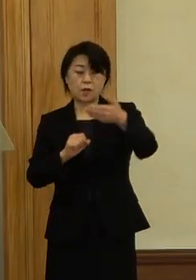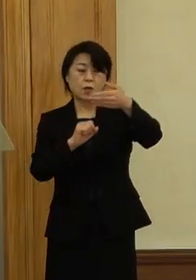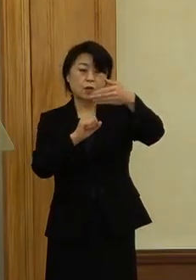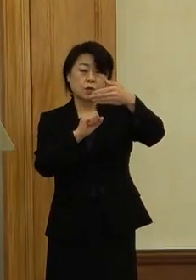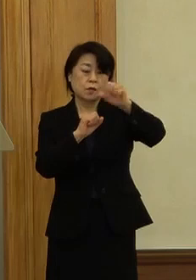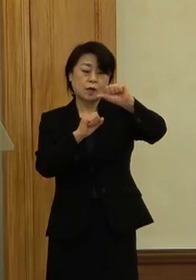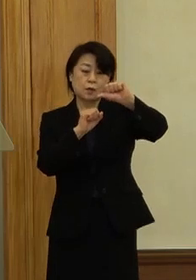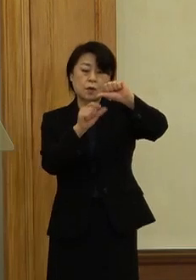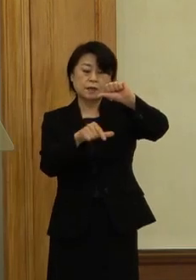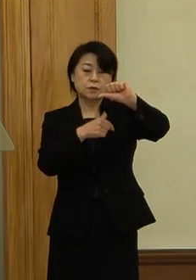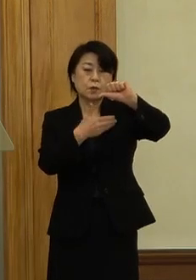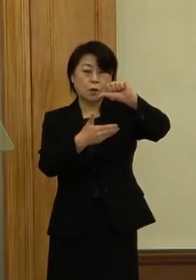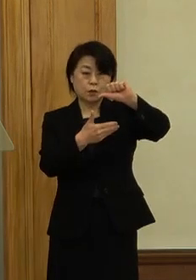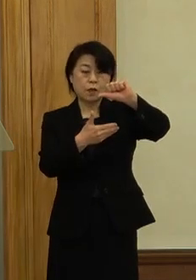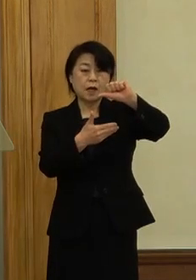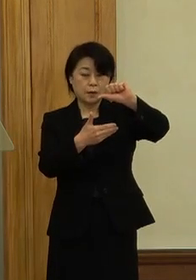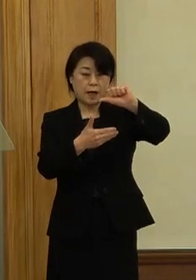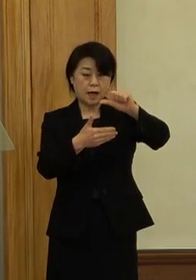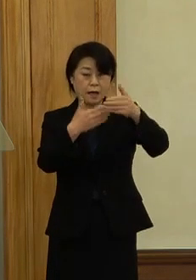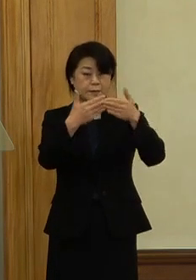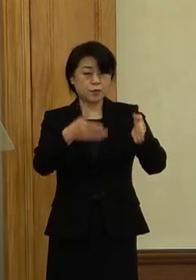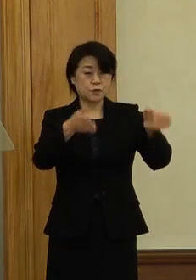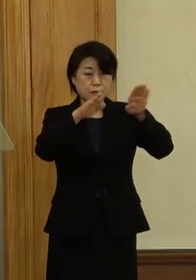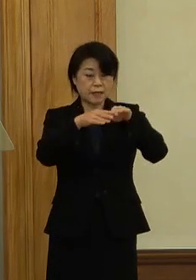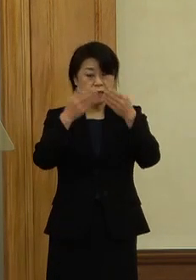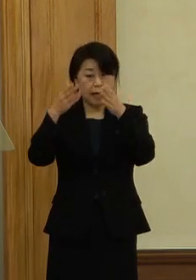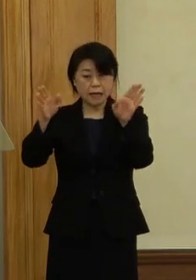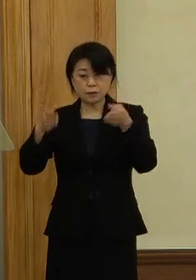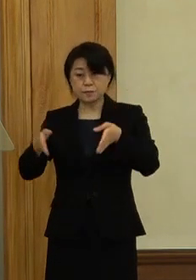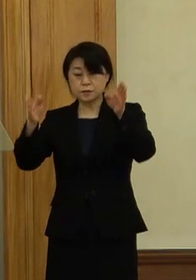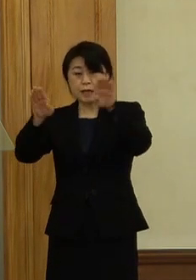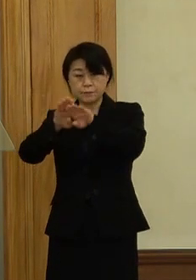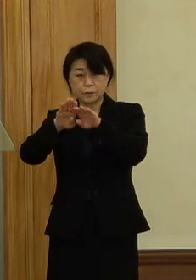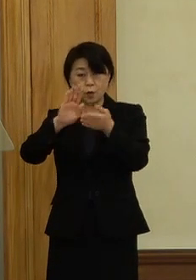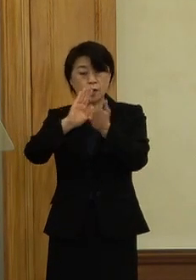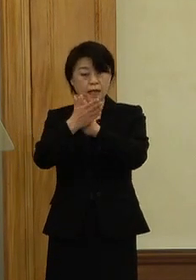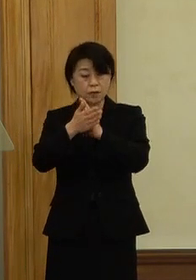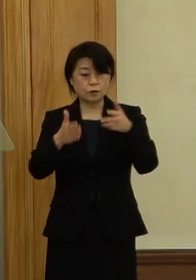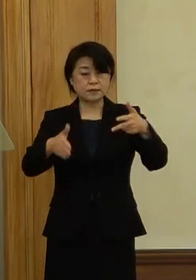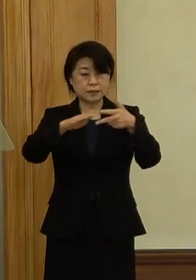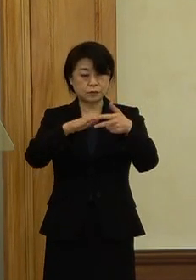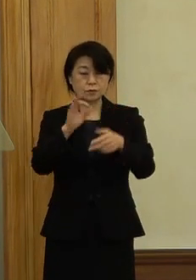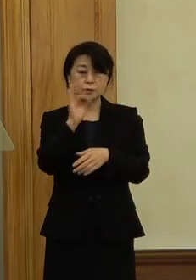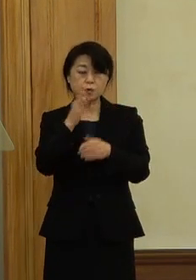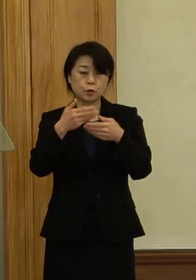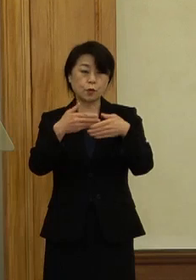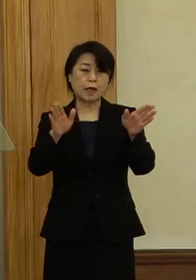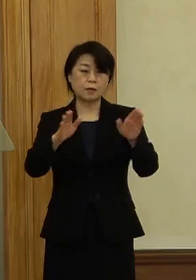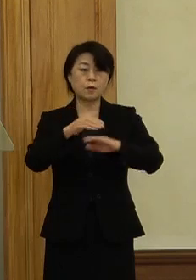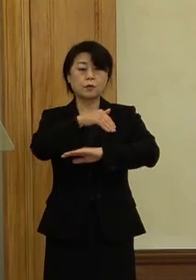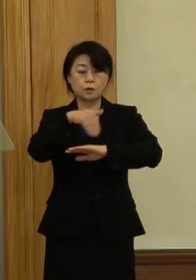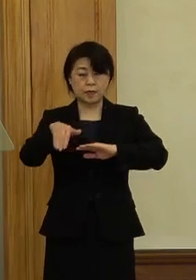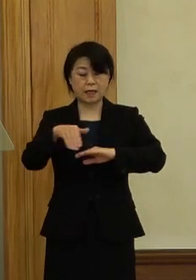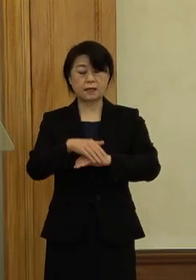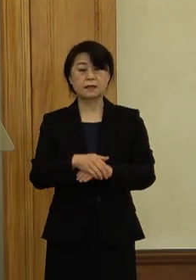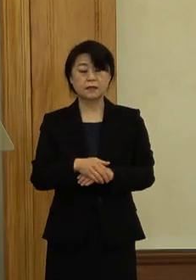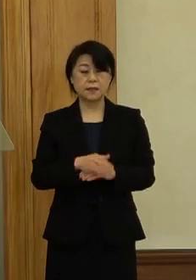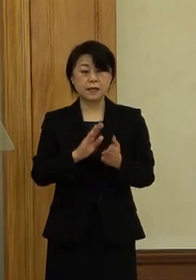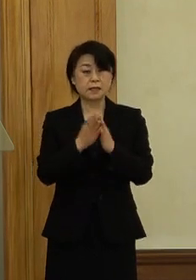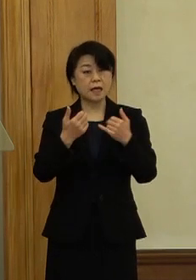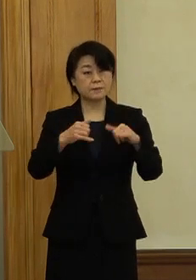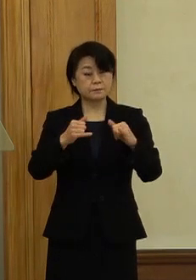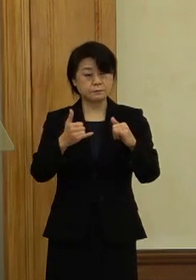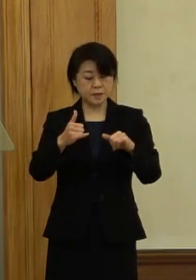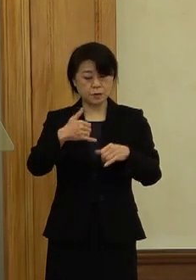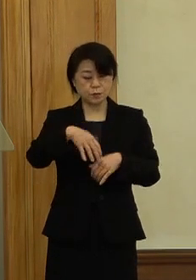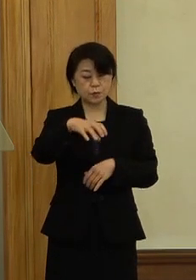日は美術館あるいは博物館などの県有施設の無料開放を予定しております。県民ふるさ